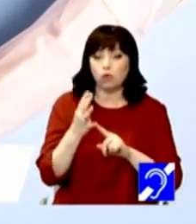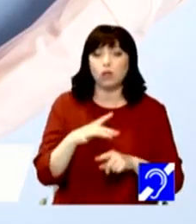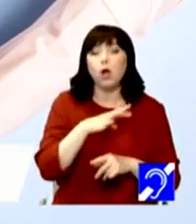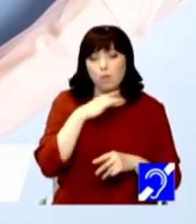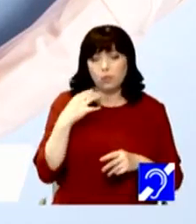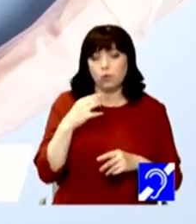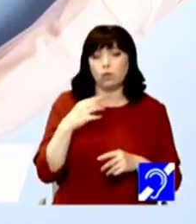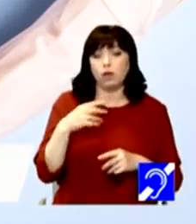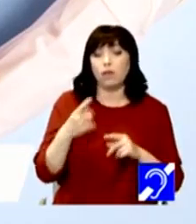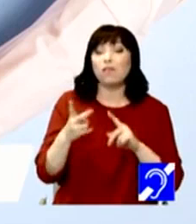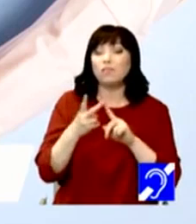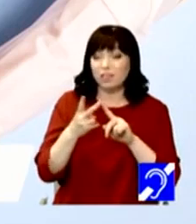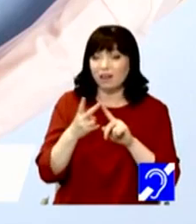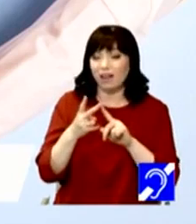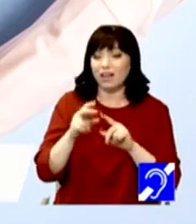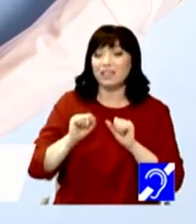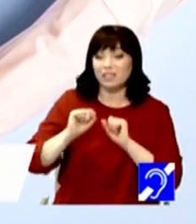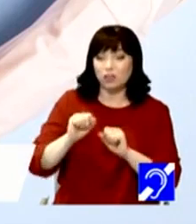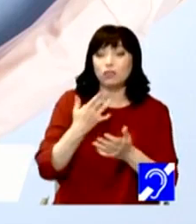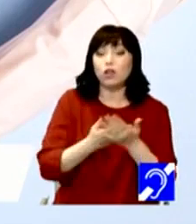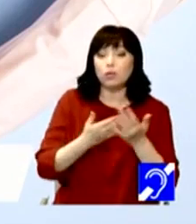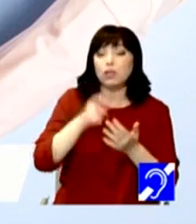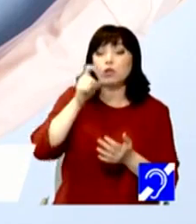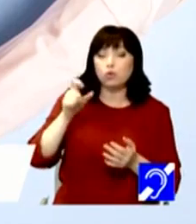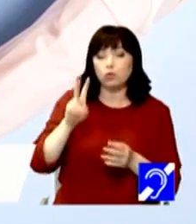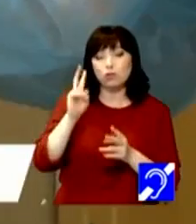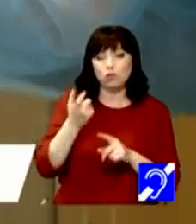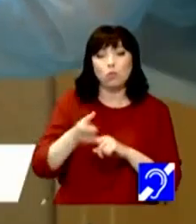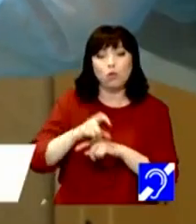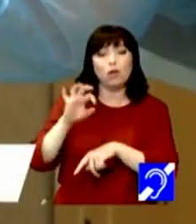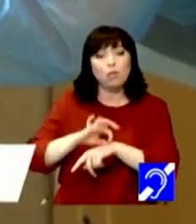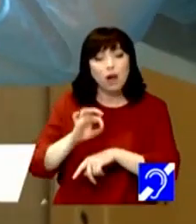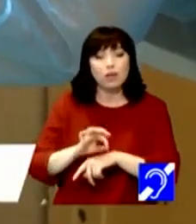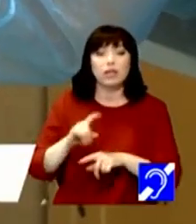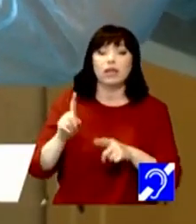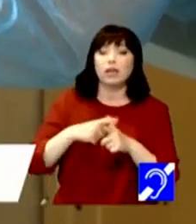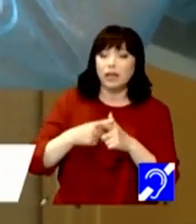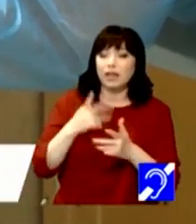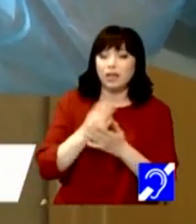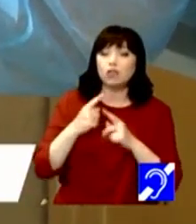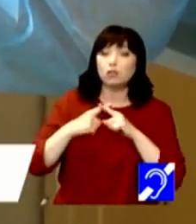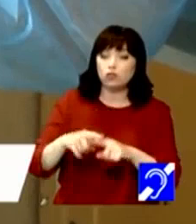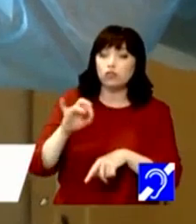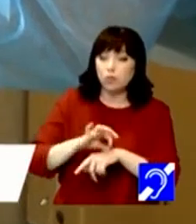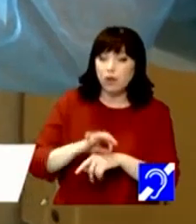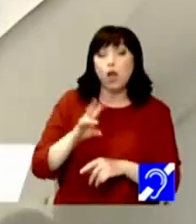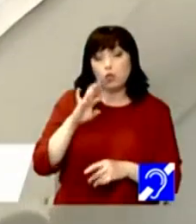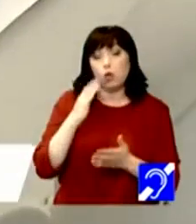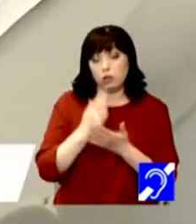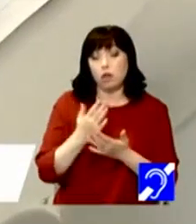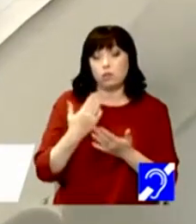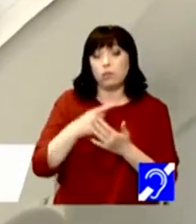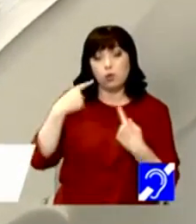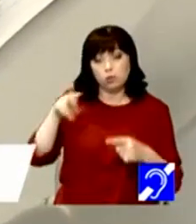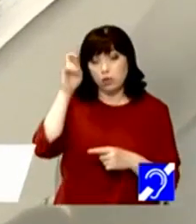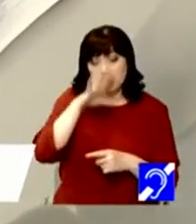multe rânduri, a doua doză booster se recomandă persoanelor vulnerabile sau imunocompromise. Sunt însă și țări, precum Israel, care